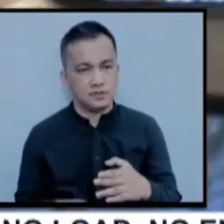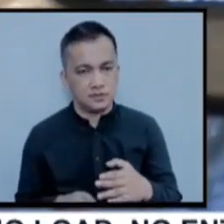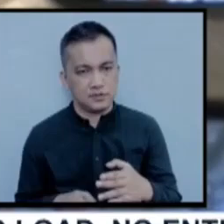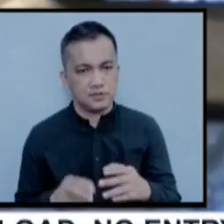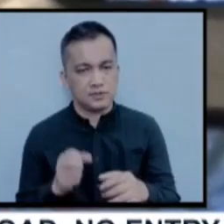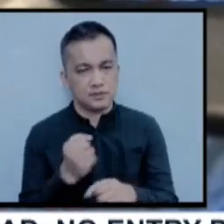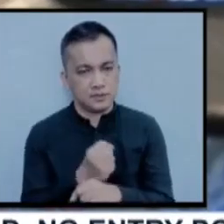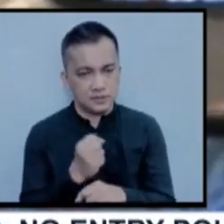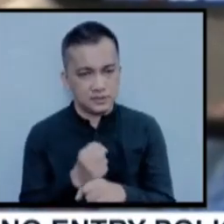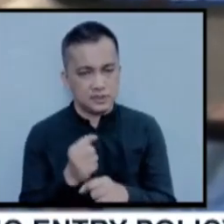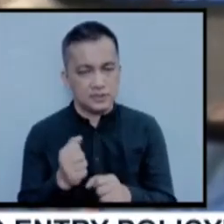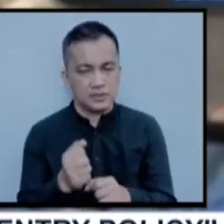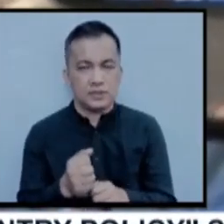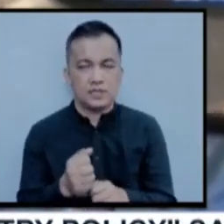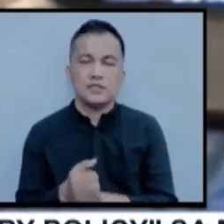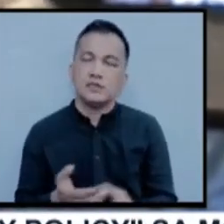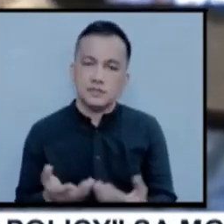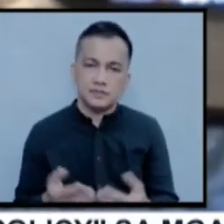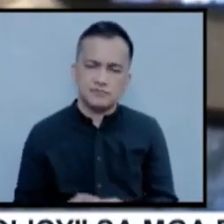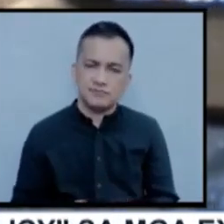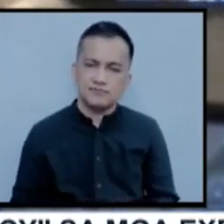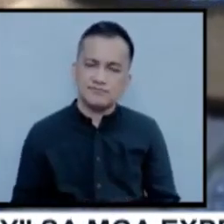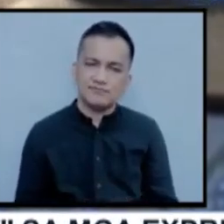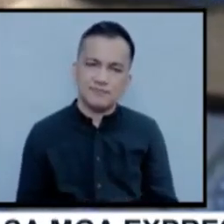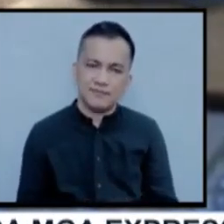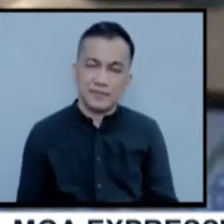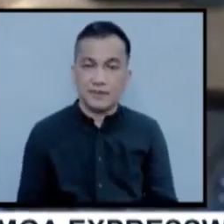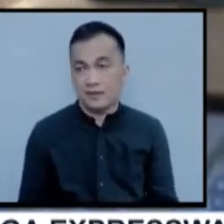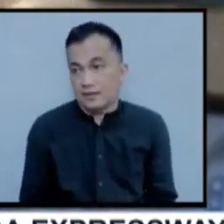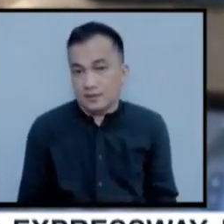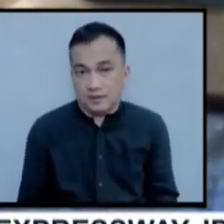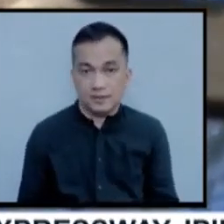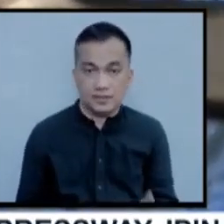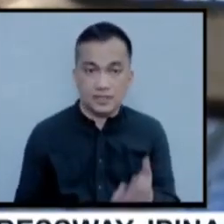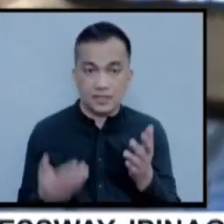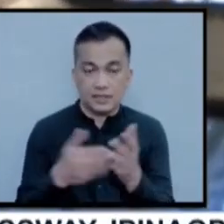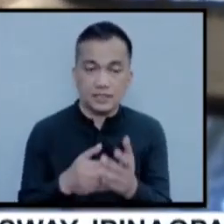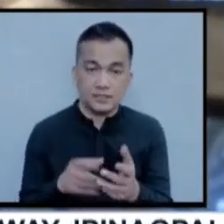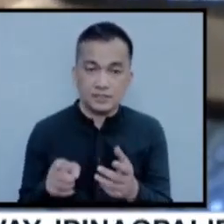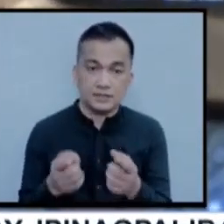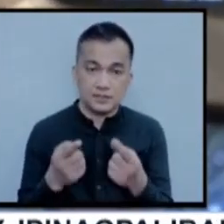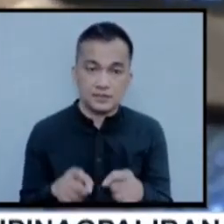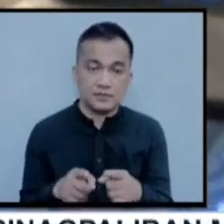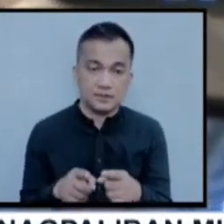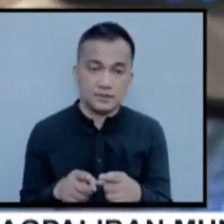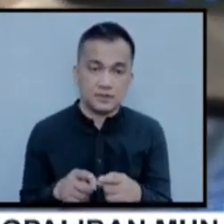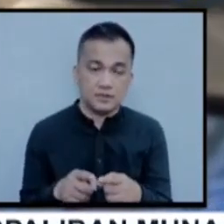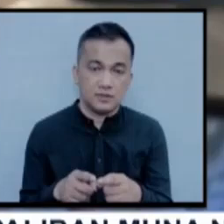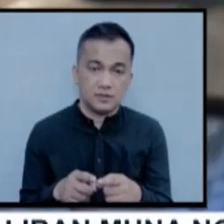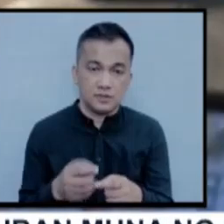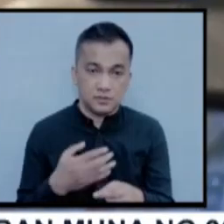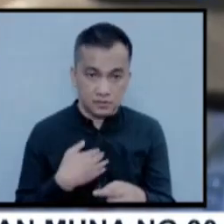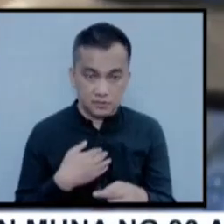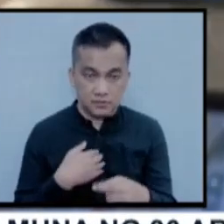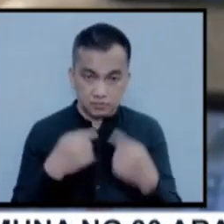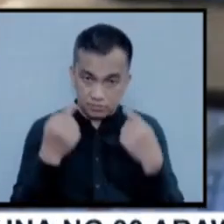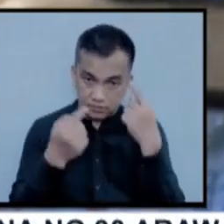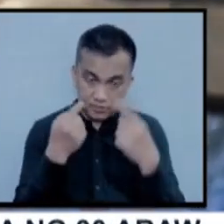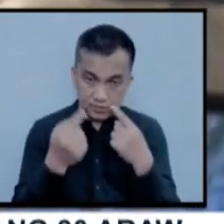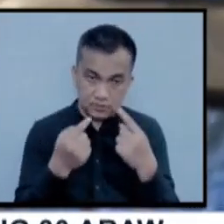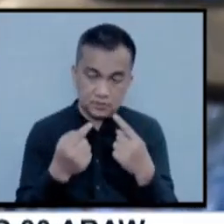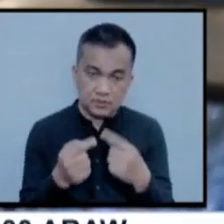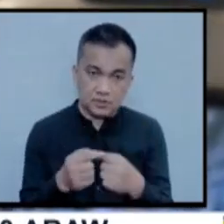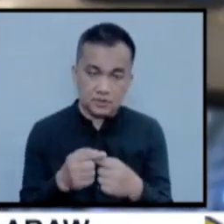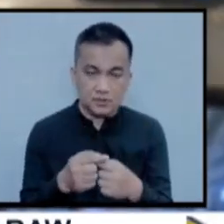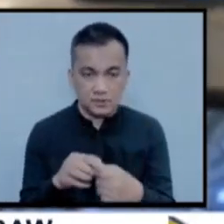behind you and it just again every time this happens for us as far as I'm concerned is that where it seem to be